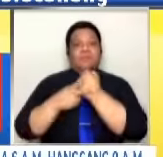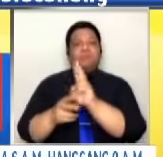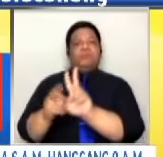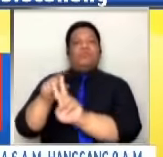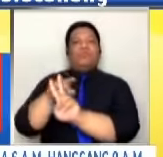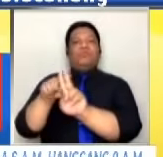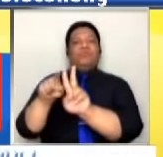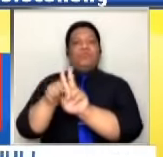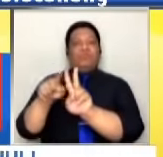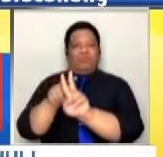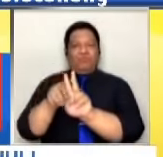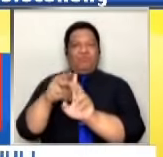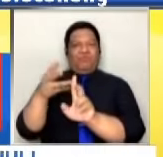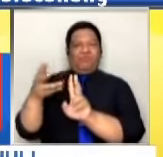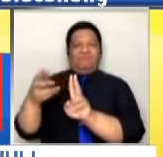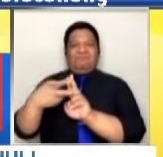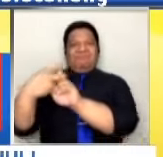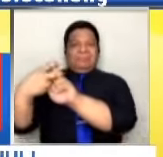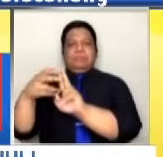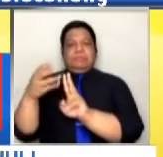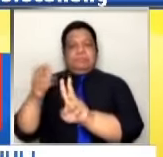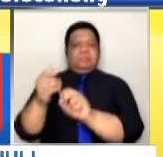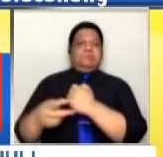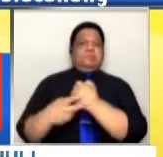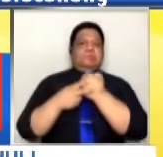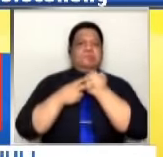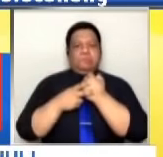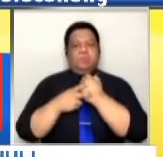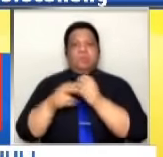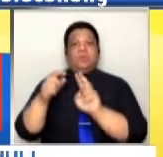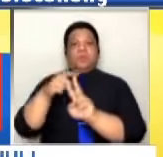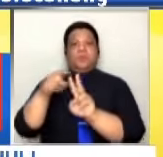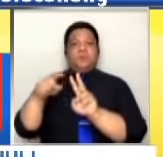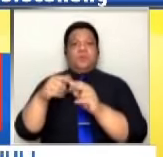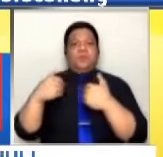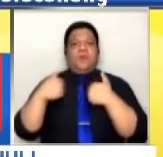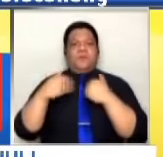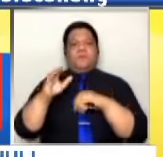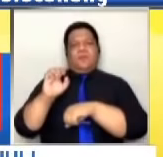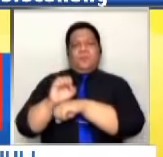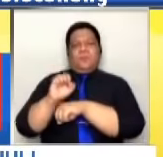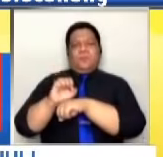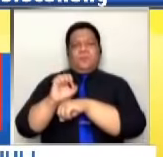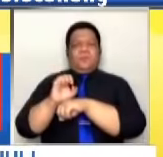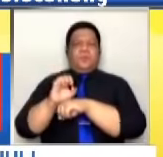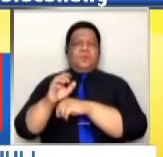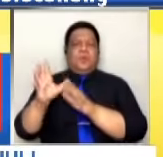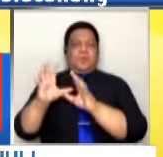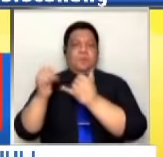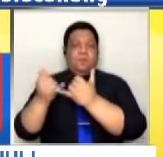isang construction company. Sila ang may dala ng kotse na pagmamayari ng kanilang amo. Galing daw silang